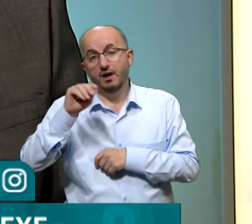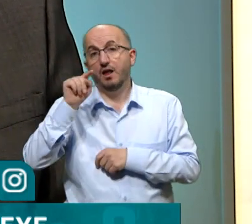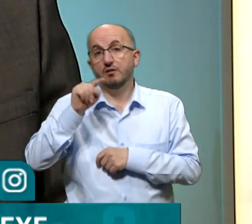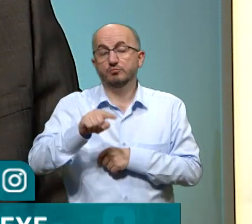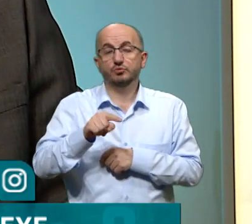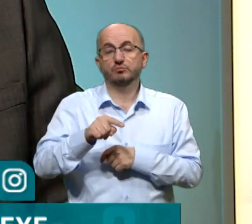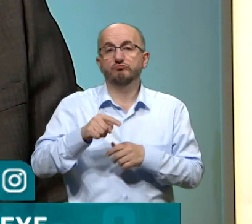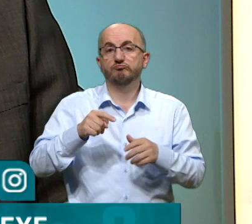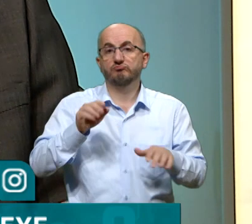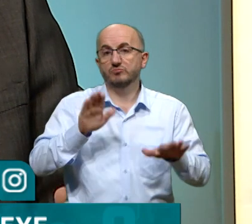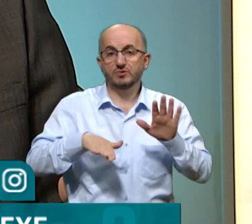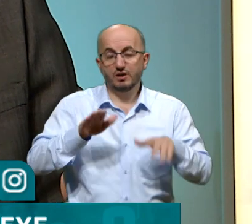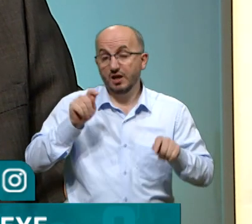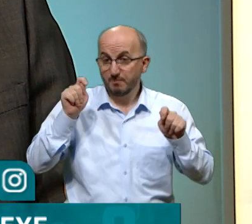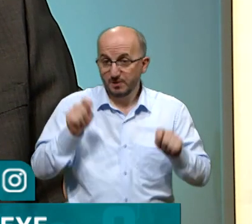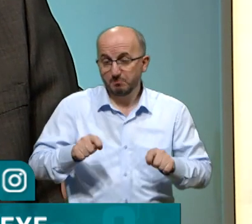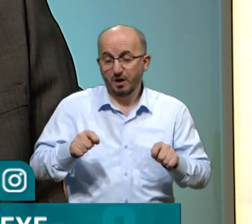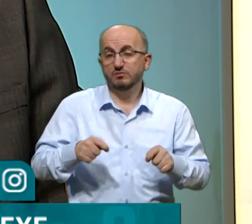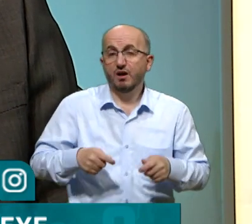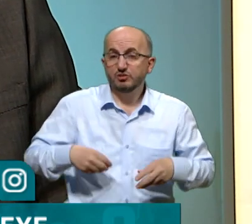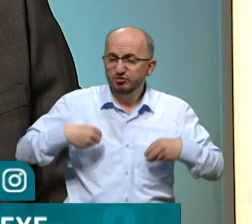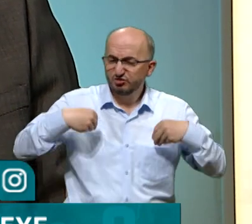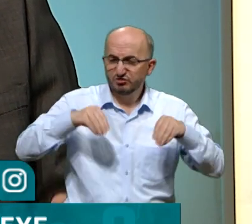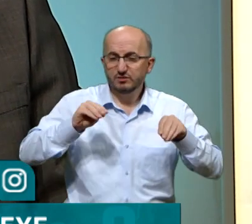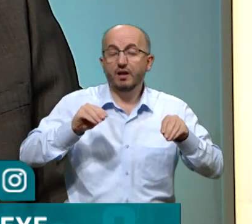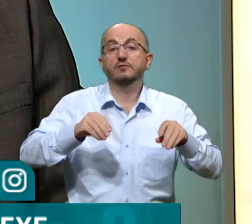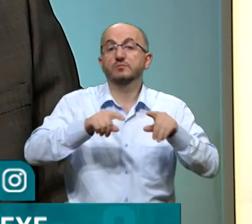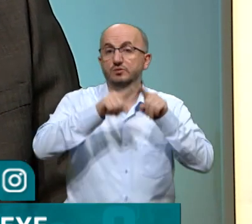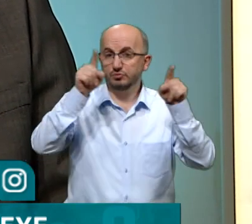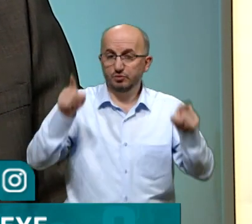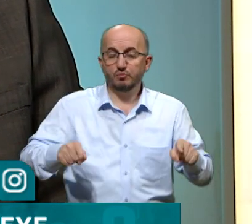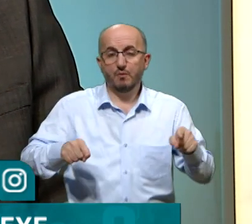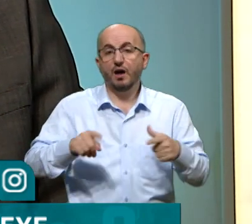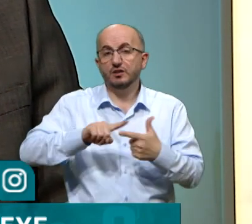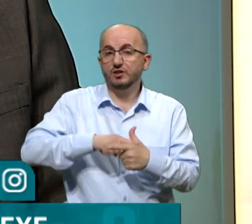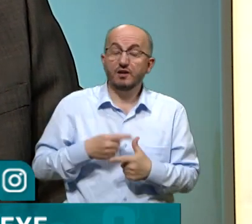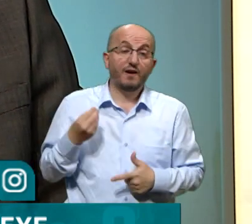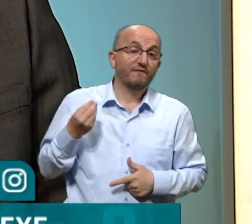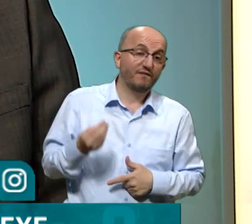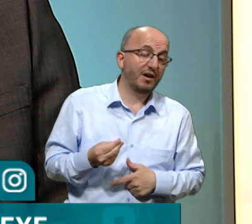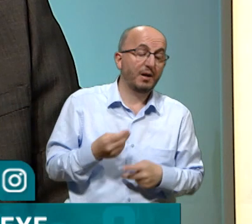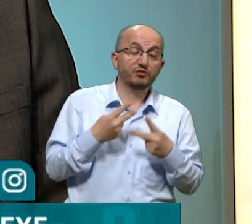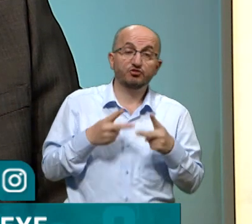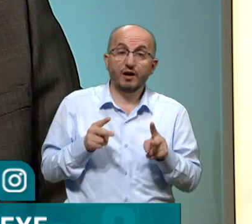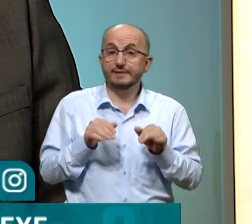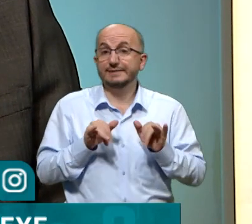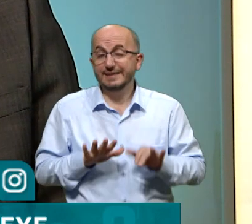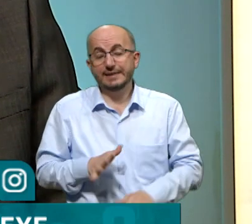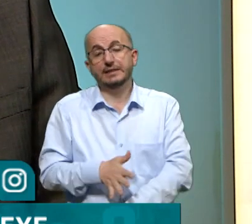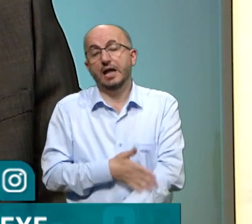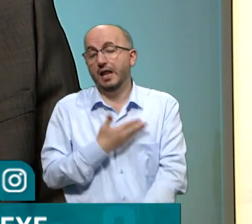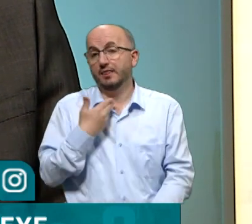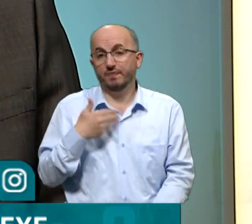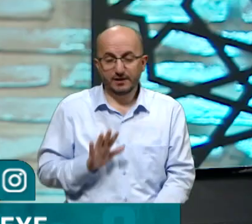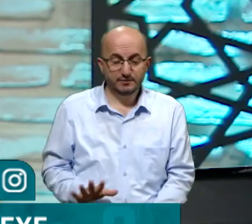teşhir eden bir kuruma veya şahsa veya bir müesseseye Dükkanı kiraya vermek caiz değildir helal